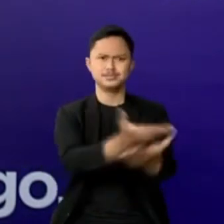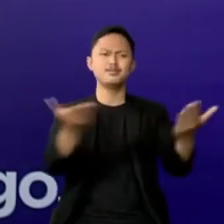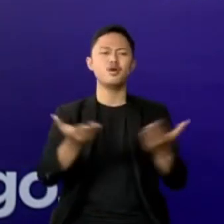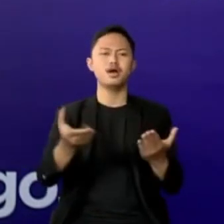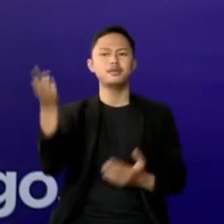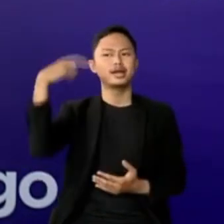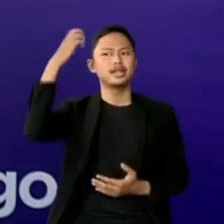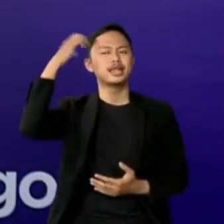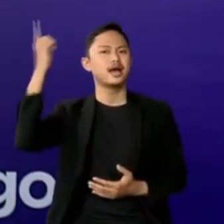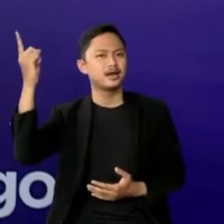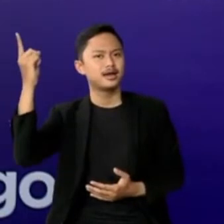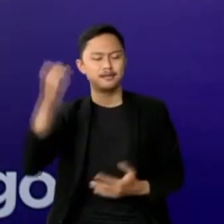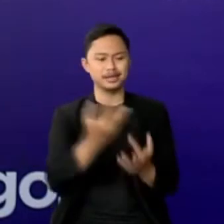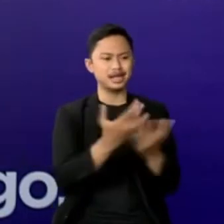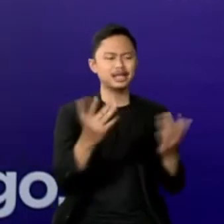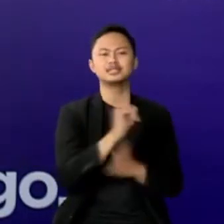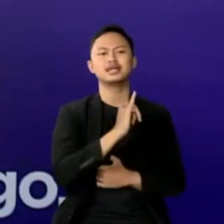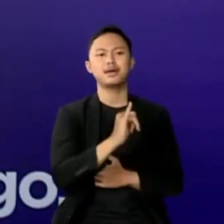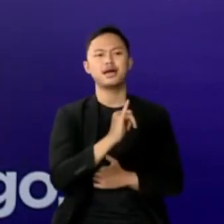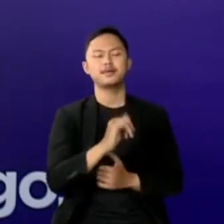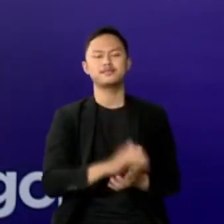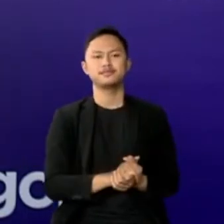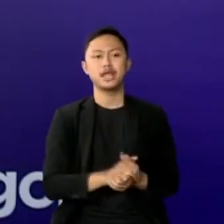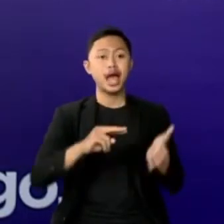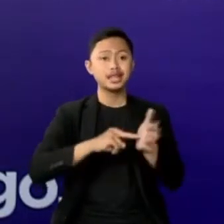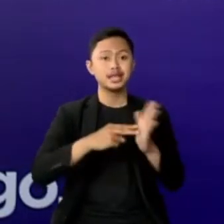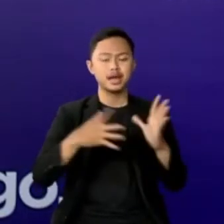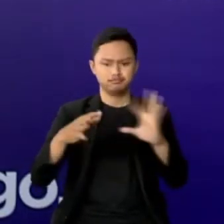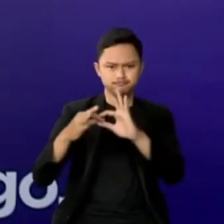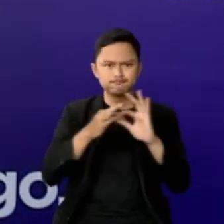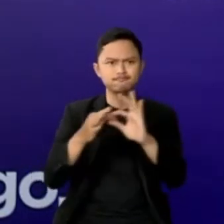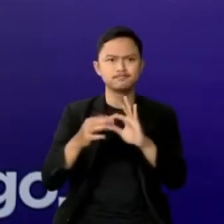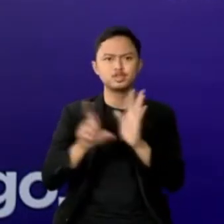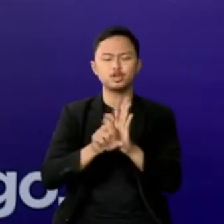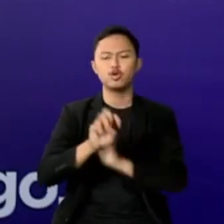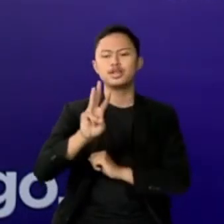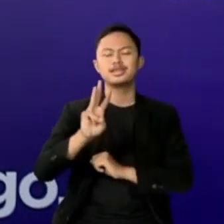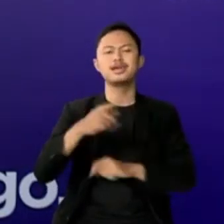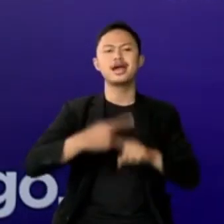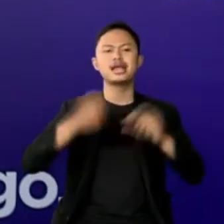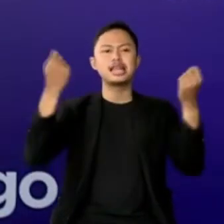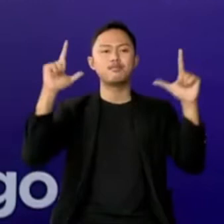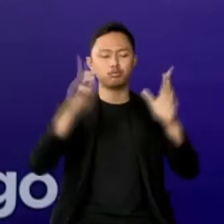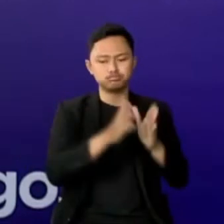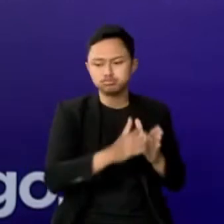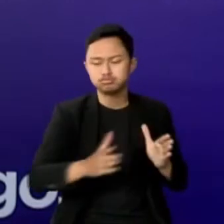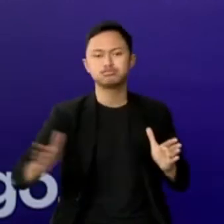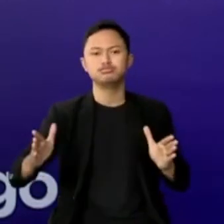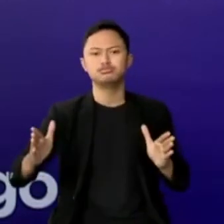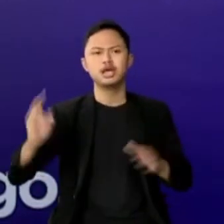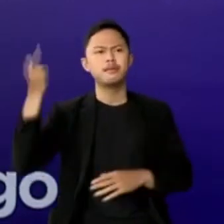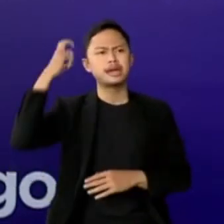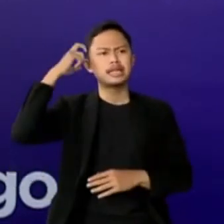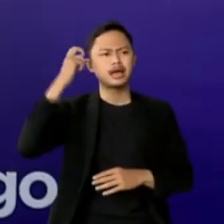buat pemerintah buat masyarakat ternyata kolaborasi yang dilakukan selama tiga kali libur panjang antara pemerintah dan masyarakat